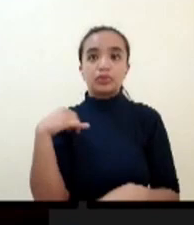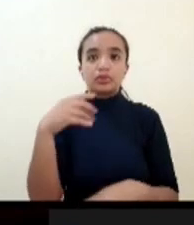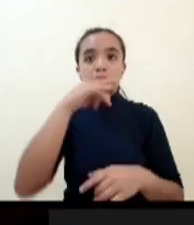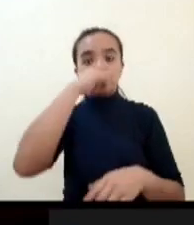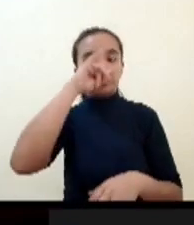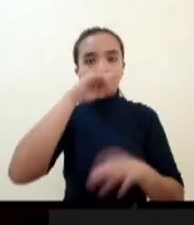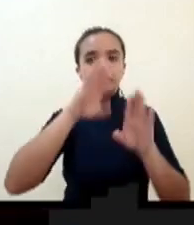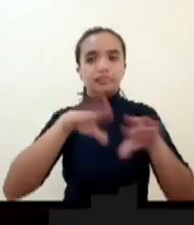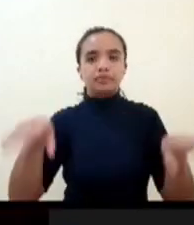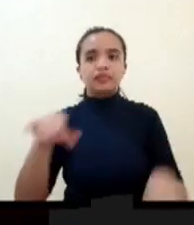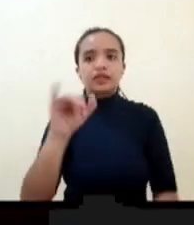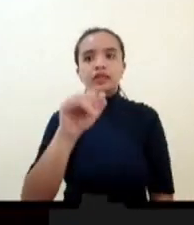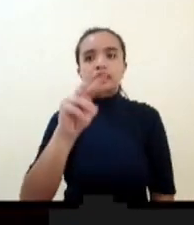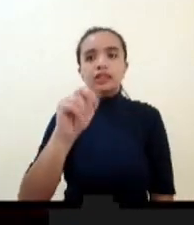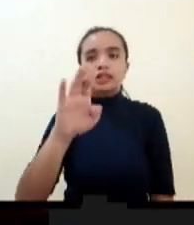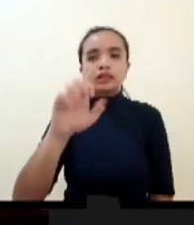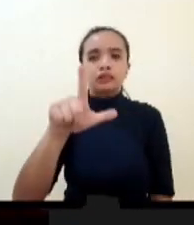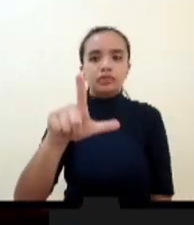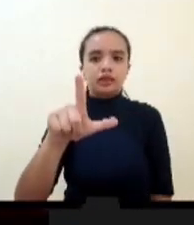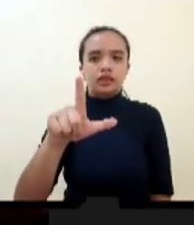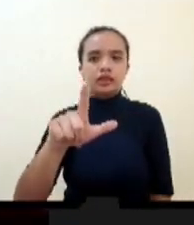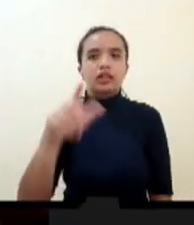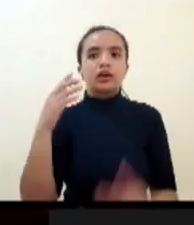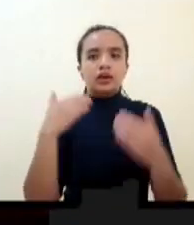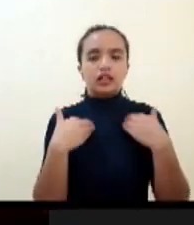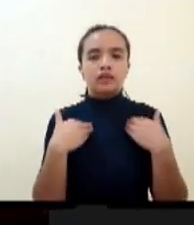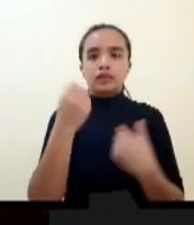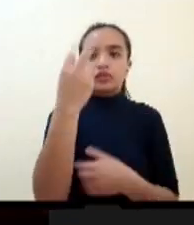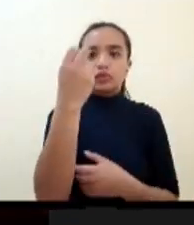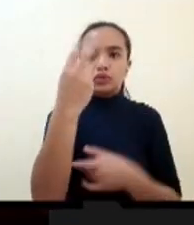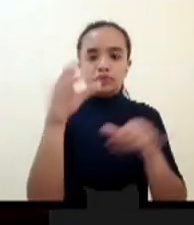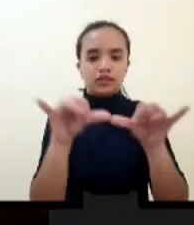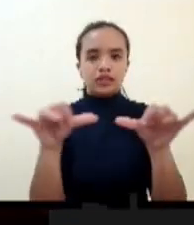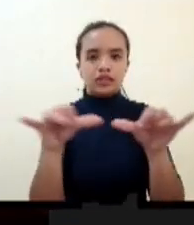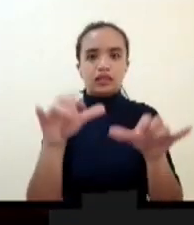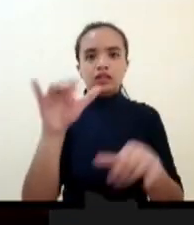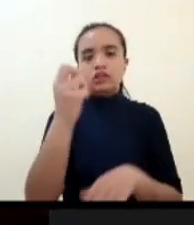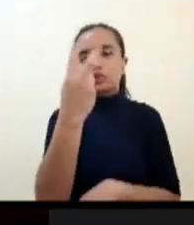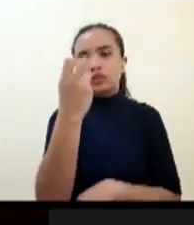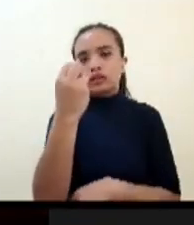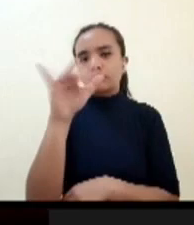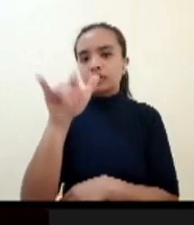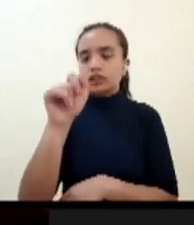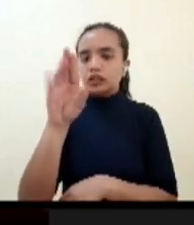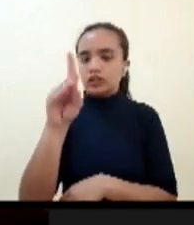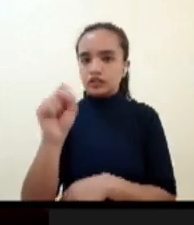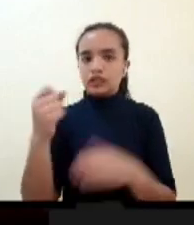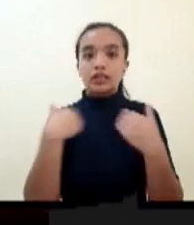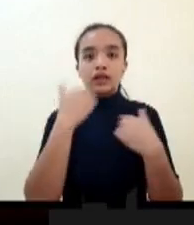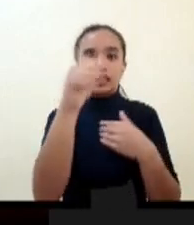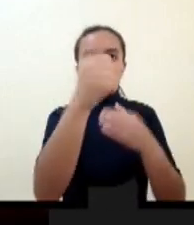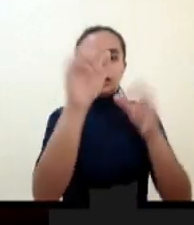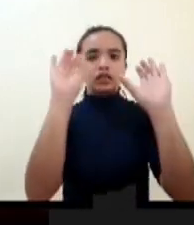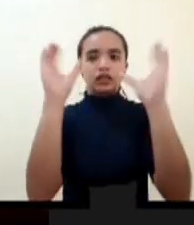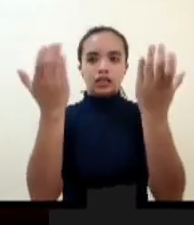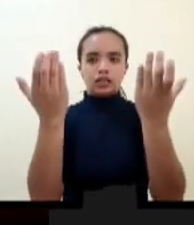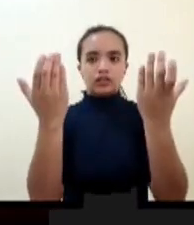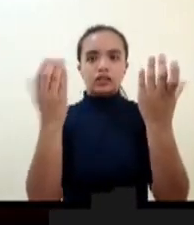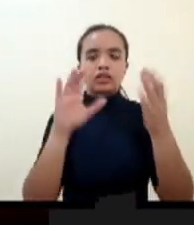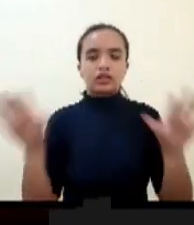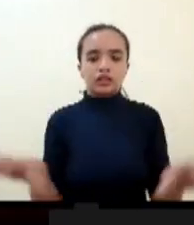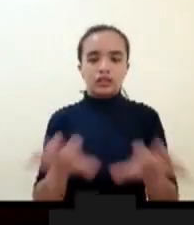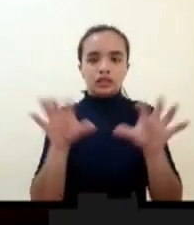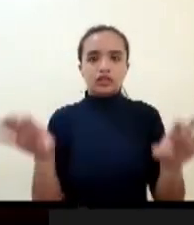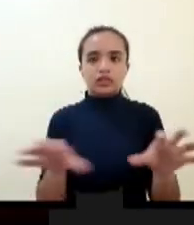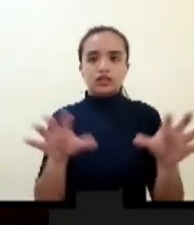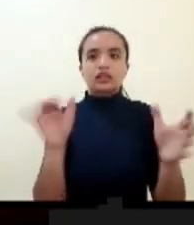Inabel Textile. So they produce 12 yards. May 10 sessions sila na ginugol para habiin ito. Kaya ito yung gagawin natin